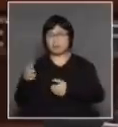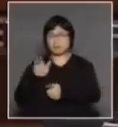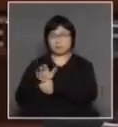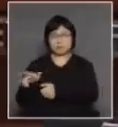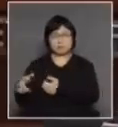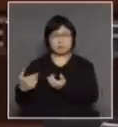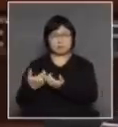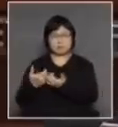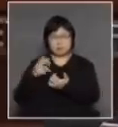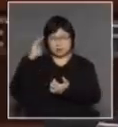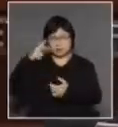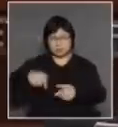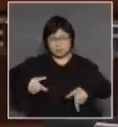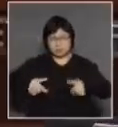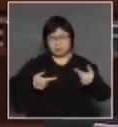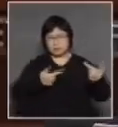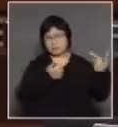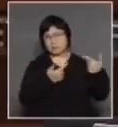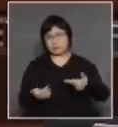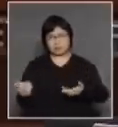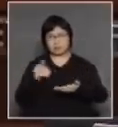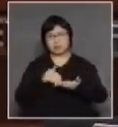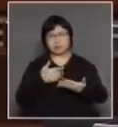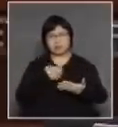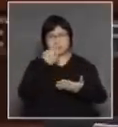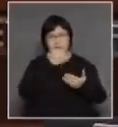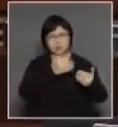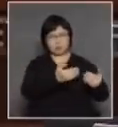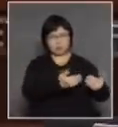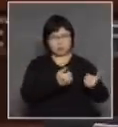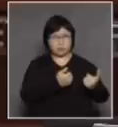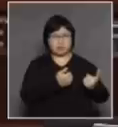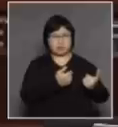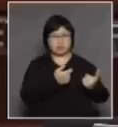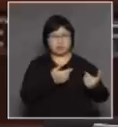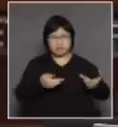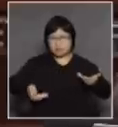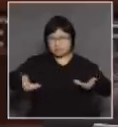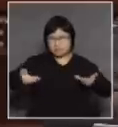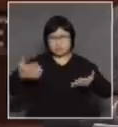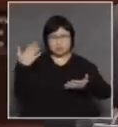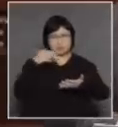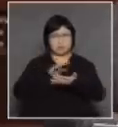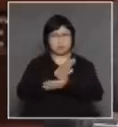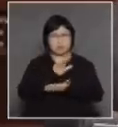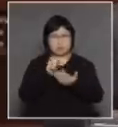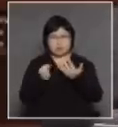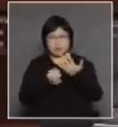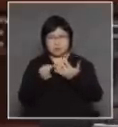咧，經常性嘅開支至到本地生產總值嘅比例咧，係過去五年咧只係微